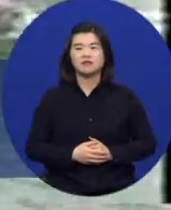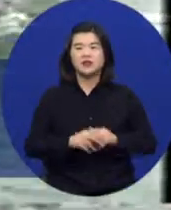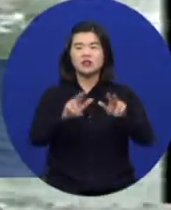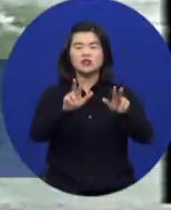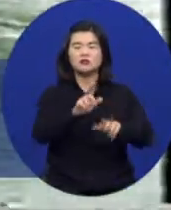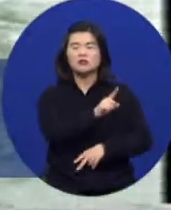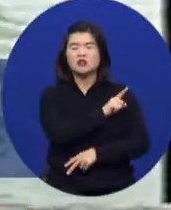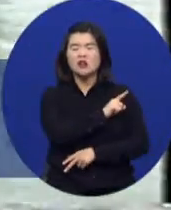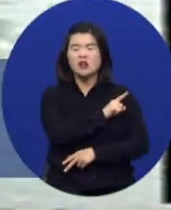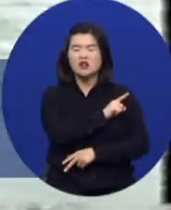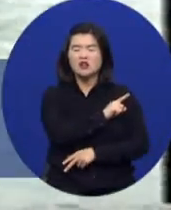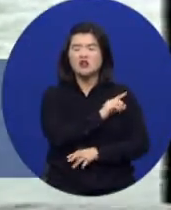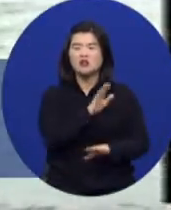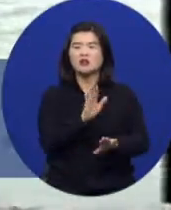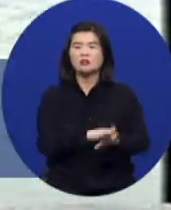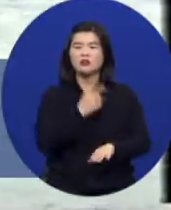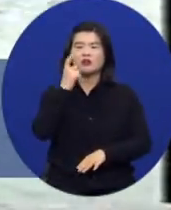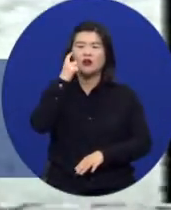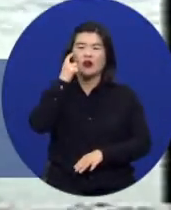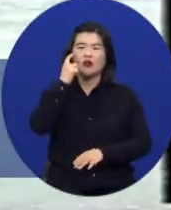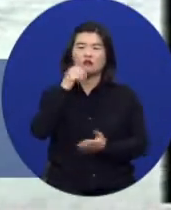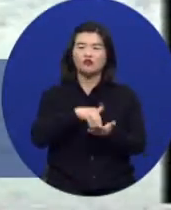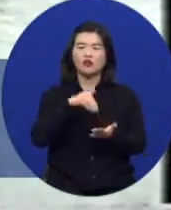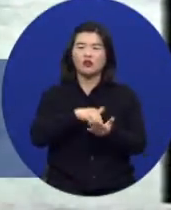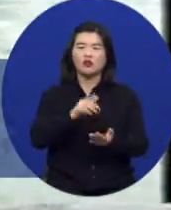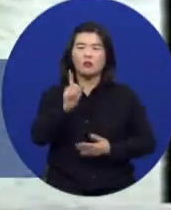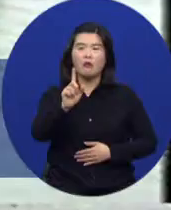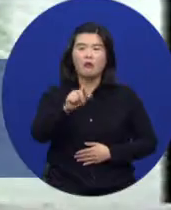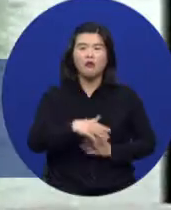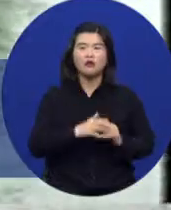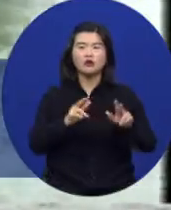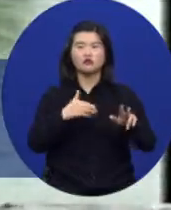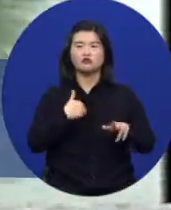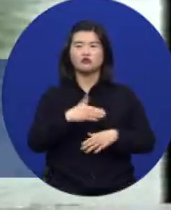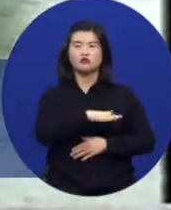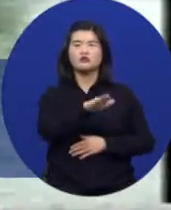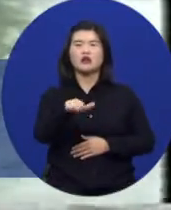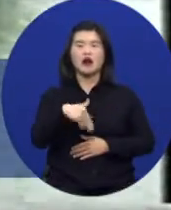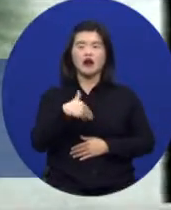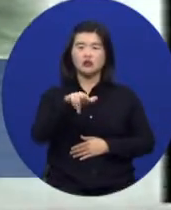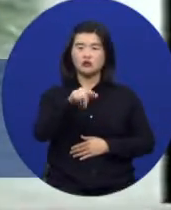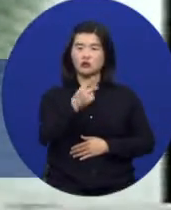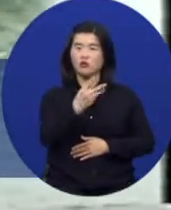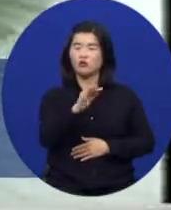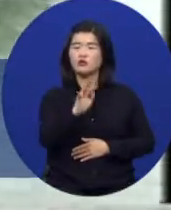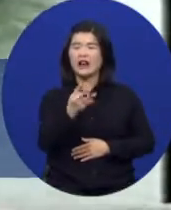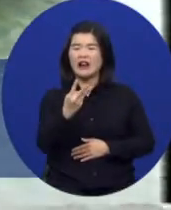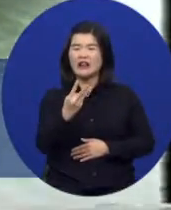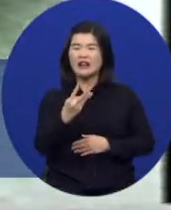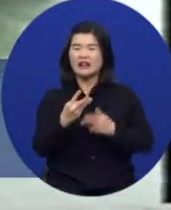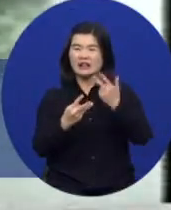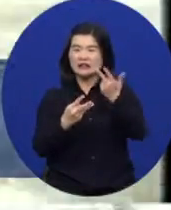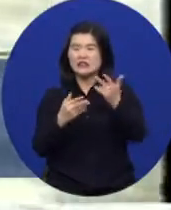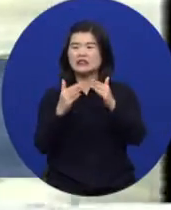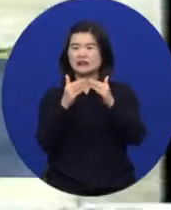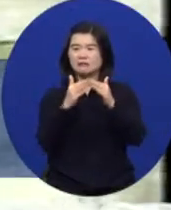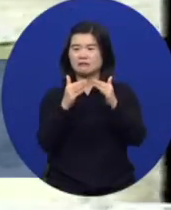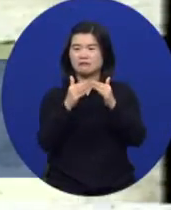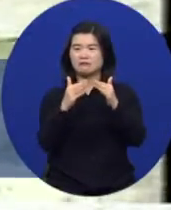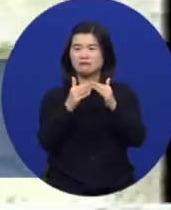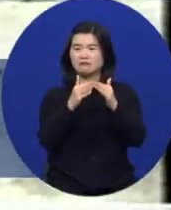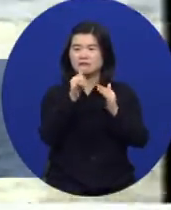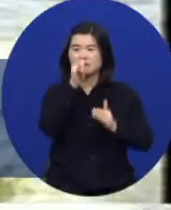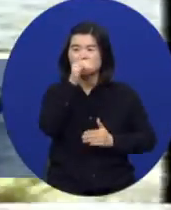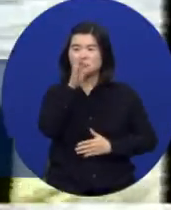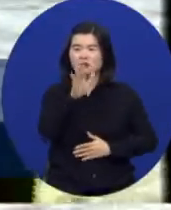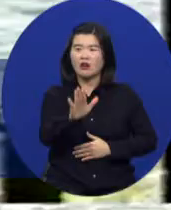지금 이제 못했다는 게 생각이 좀 후회가 나는 게 우리가 이제 왜 그때는 그